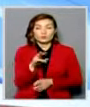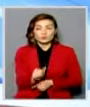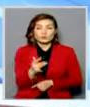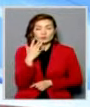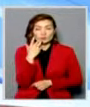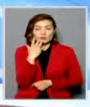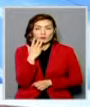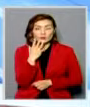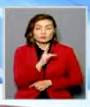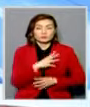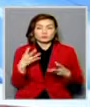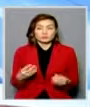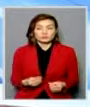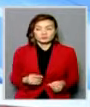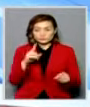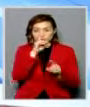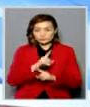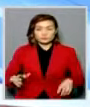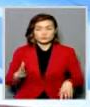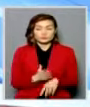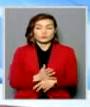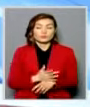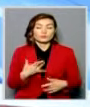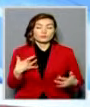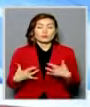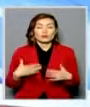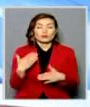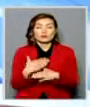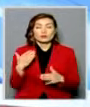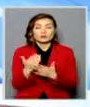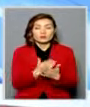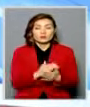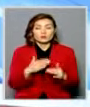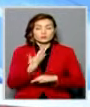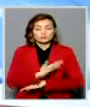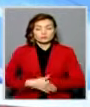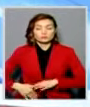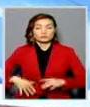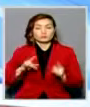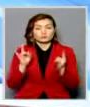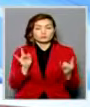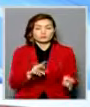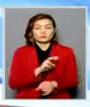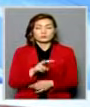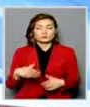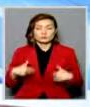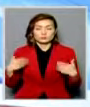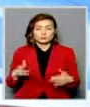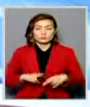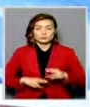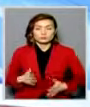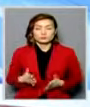подошли к его празднованию по-особенному. Местные артисты с концертной программой посетили общественные места города и подарили